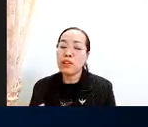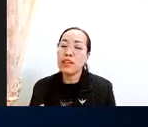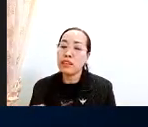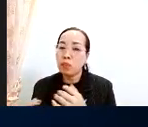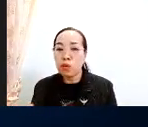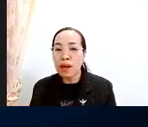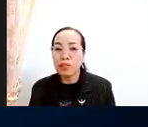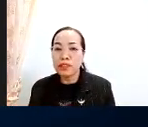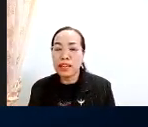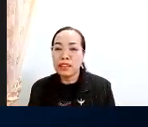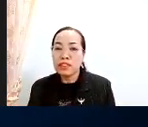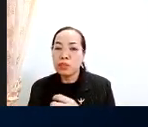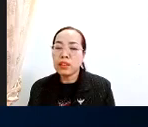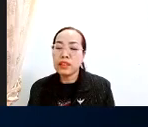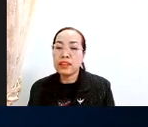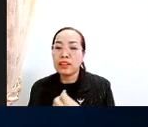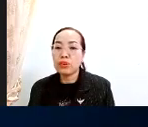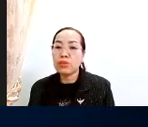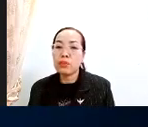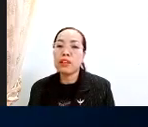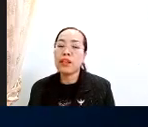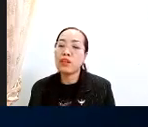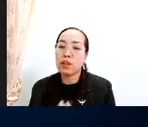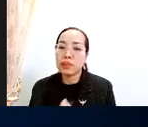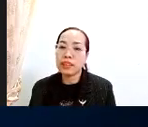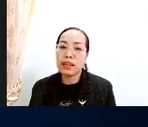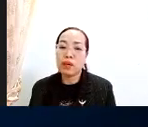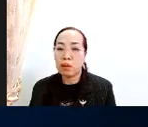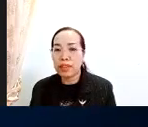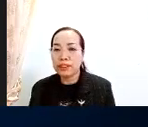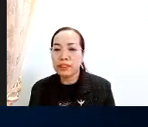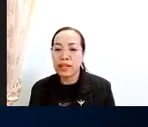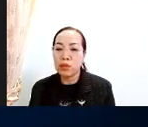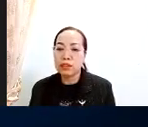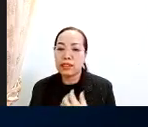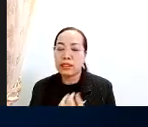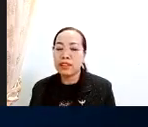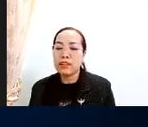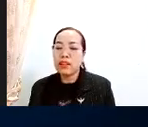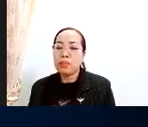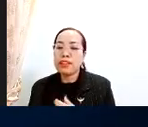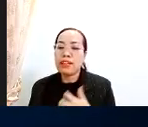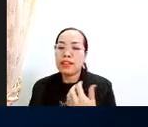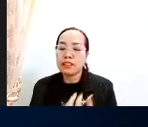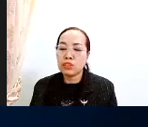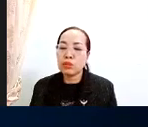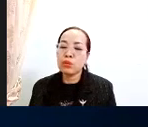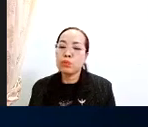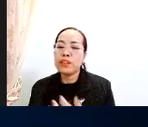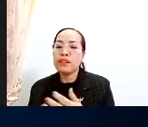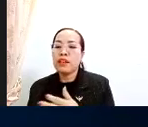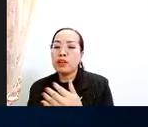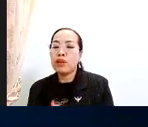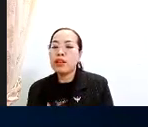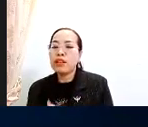trong thôi đồng bông màu cha nhóm khơi thả tệ chôn thamay thamay của quạt miền ca qua khoai chẳng đài quạt tay đã cất bị ca đập chôn